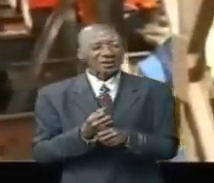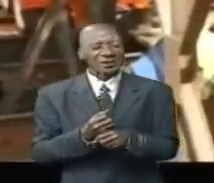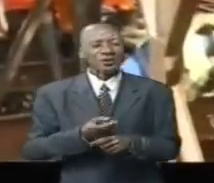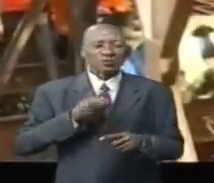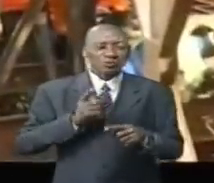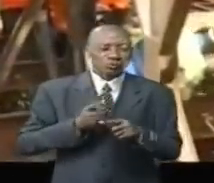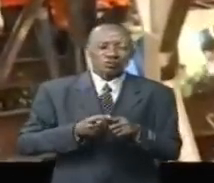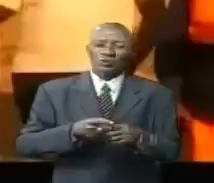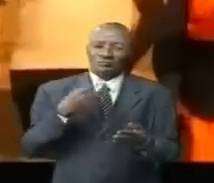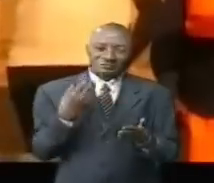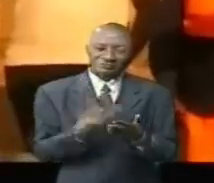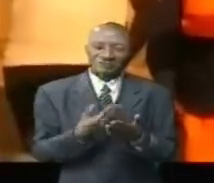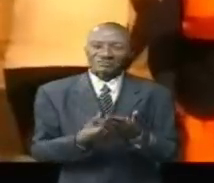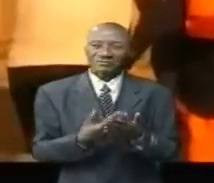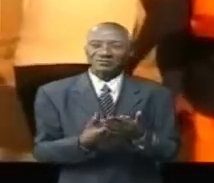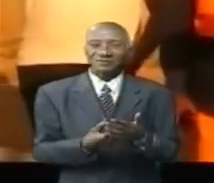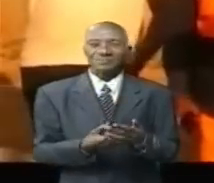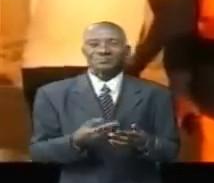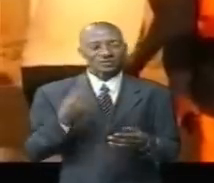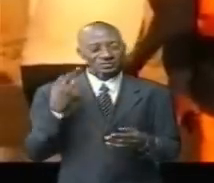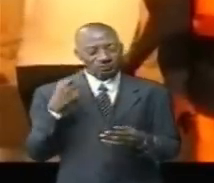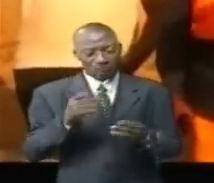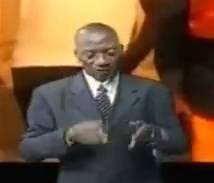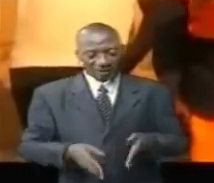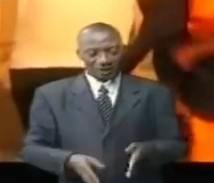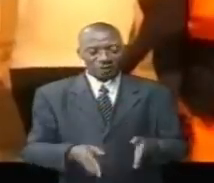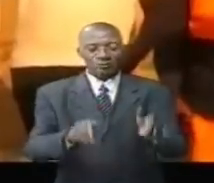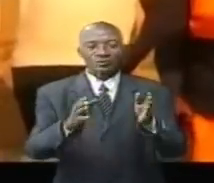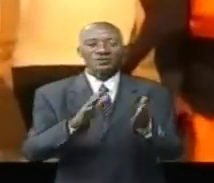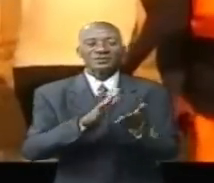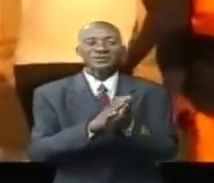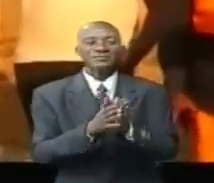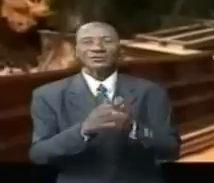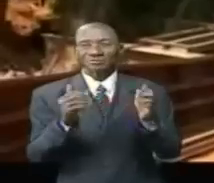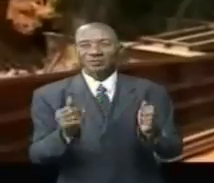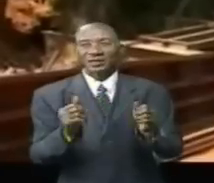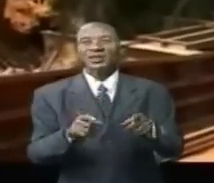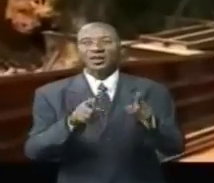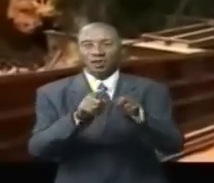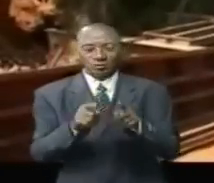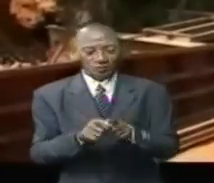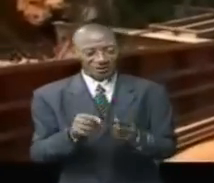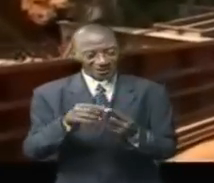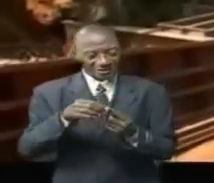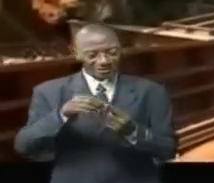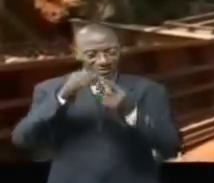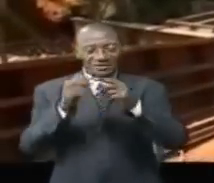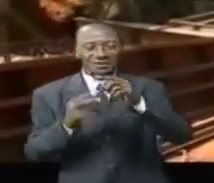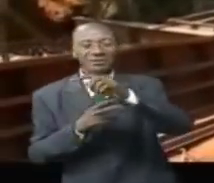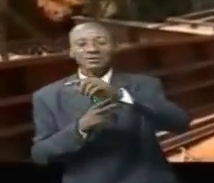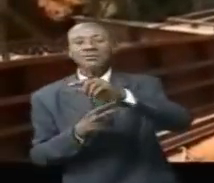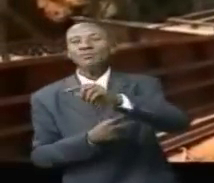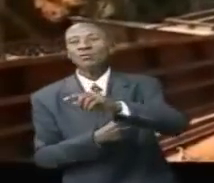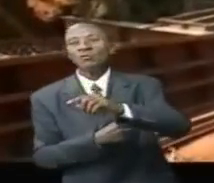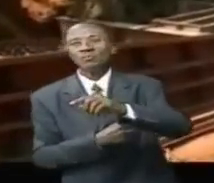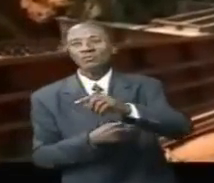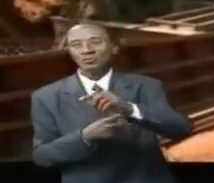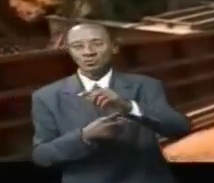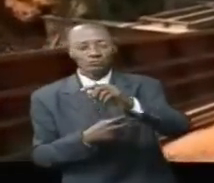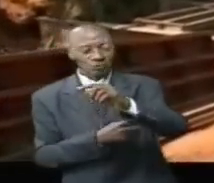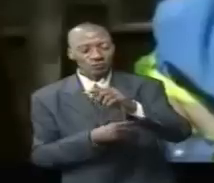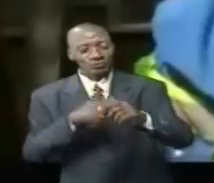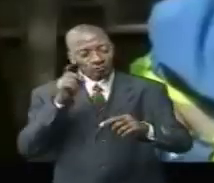déviation pendant la construction du pont définitif en béton armé qui sera construit sur ce site. Ces travaux sont situés au